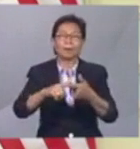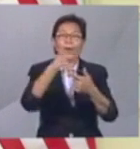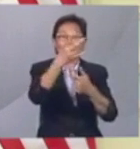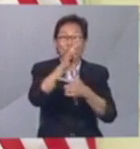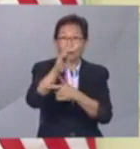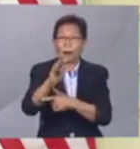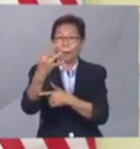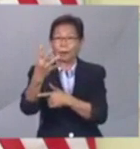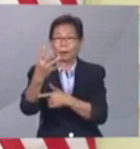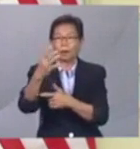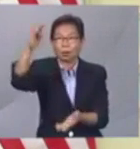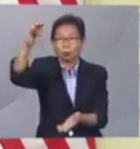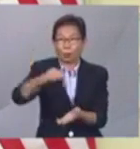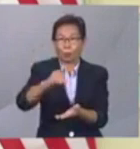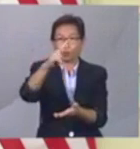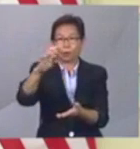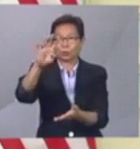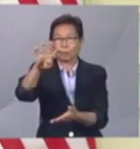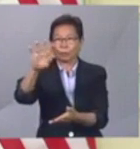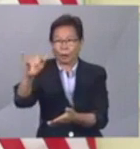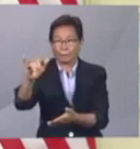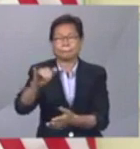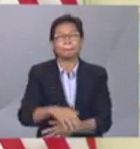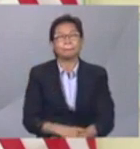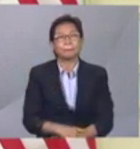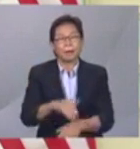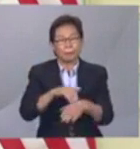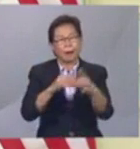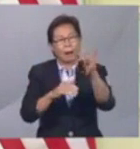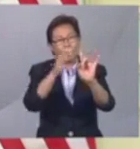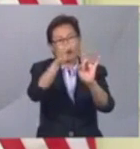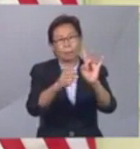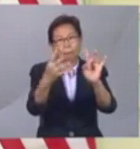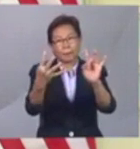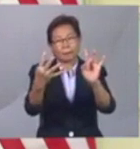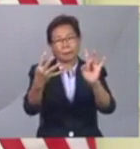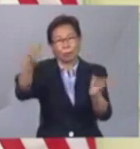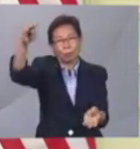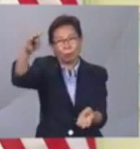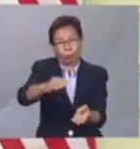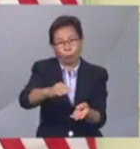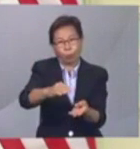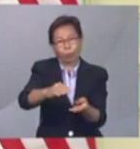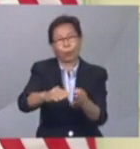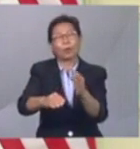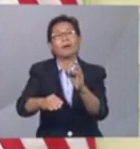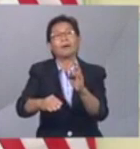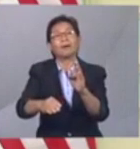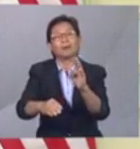bulan April, diturun menjadi 246. Pada 18 hari bulan 4, diturun